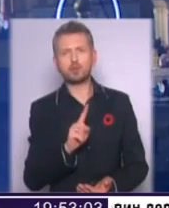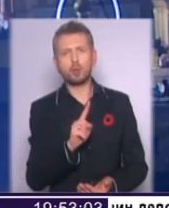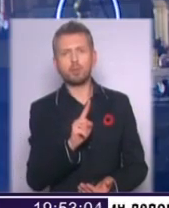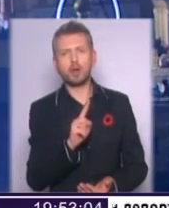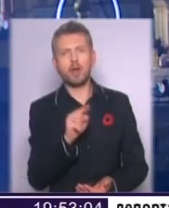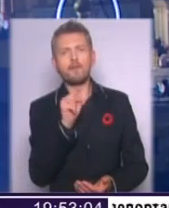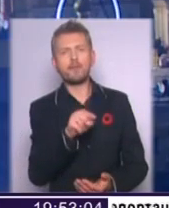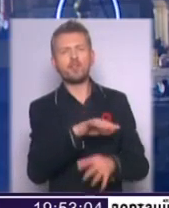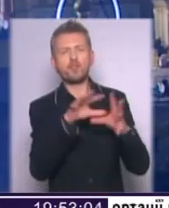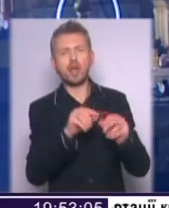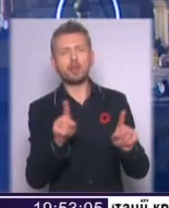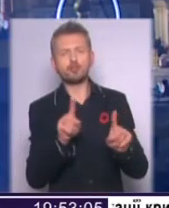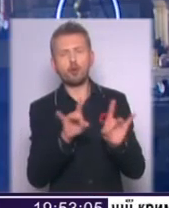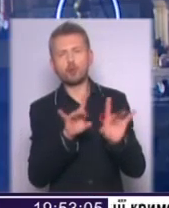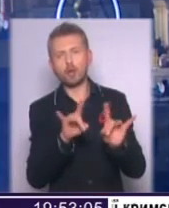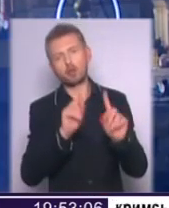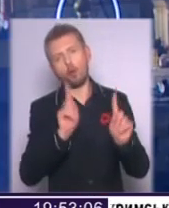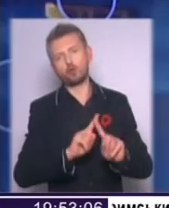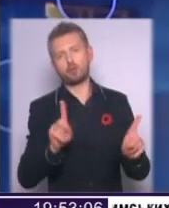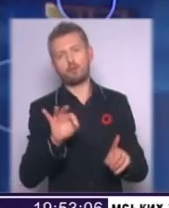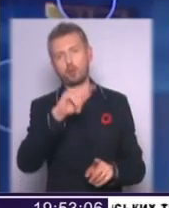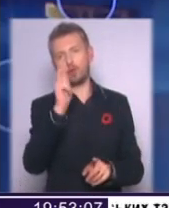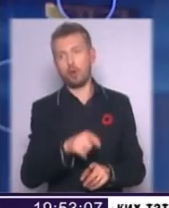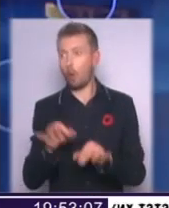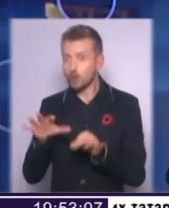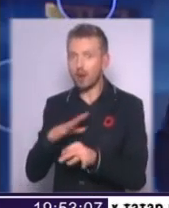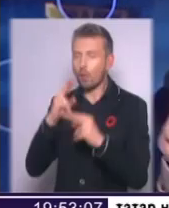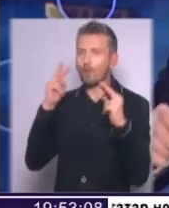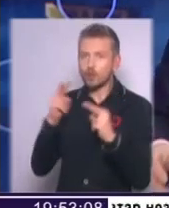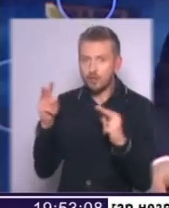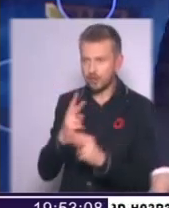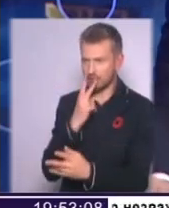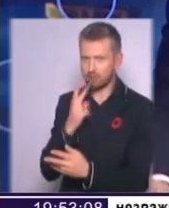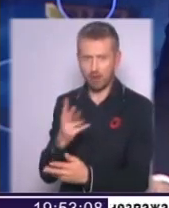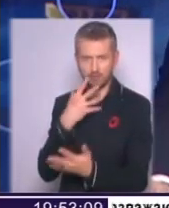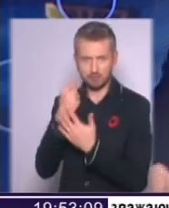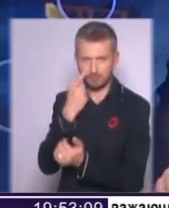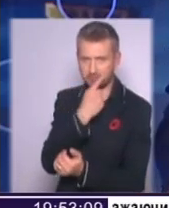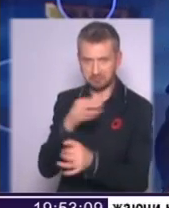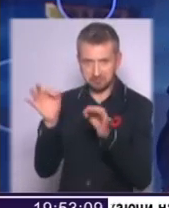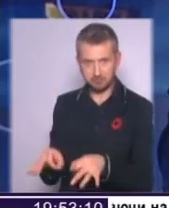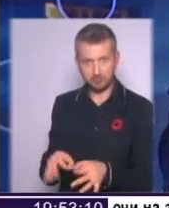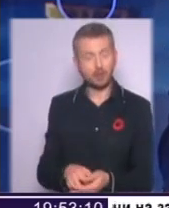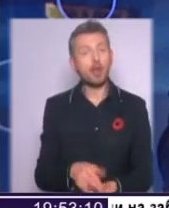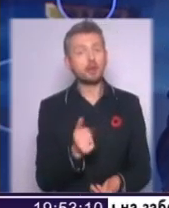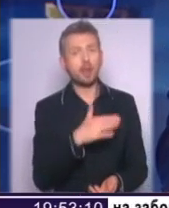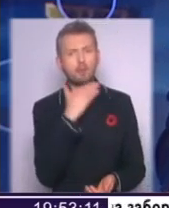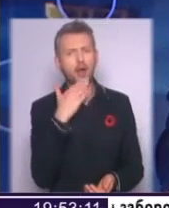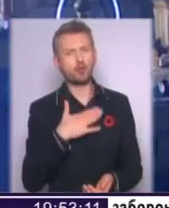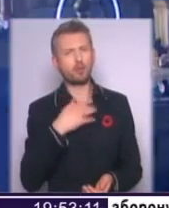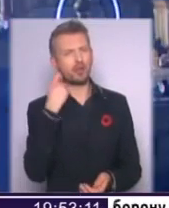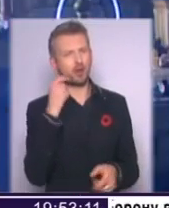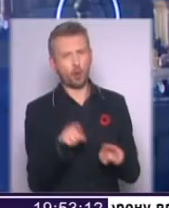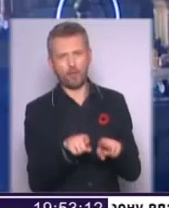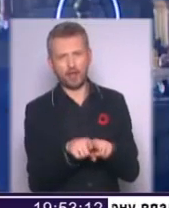взагалі щось розказував особливе про війну. Воювали. Хоча був очевидцем, знав да. Це все і багато, ну, від першої особи, скажімо моїх так. ровесників,